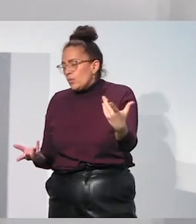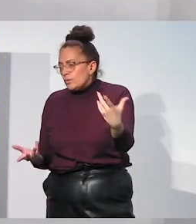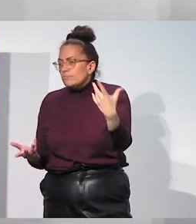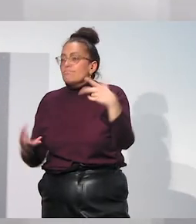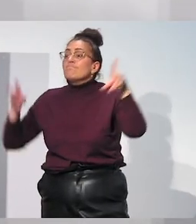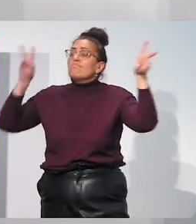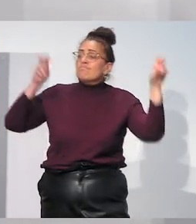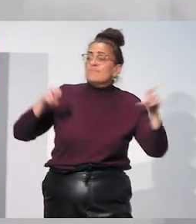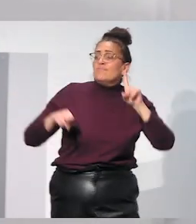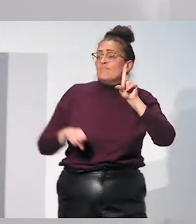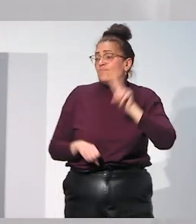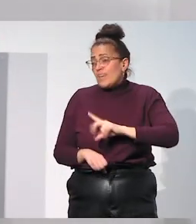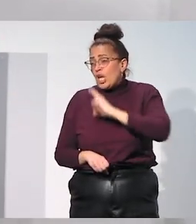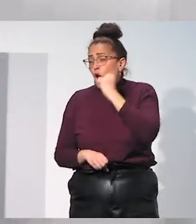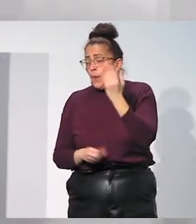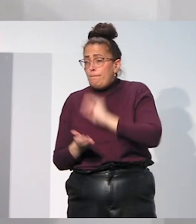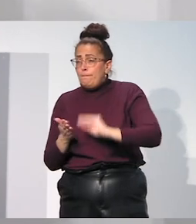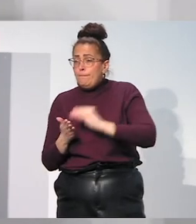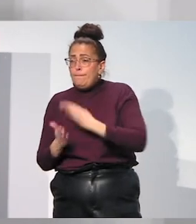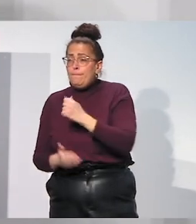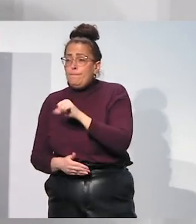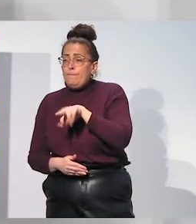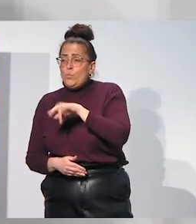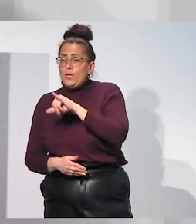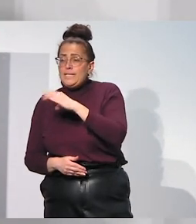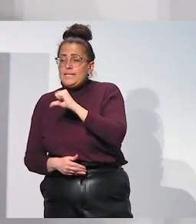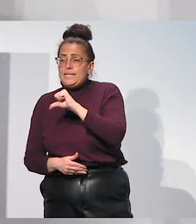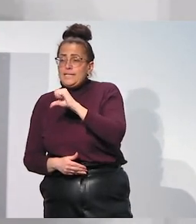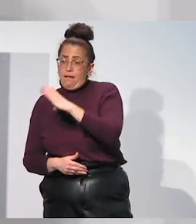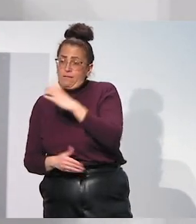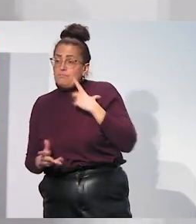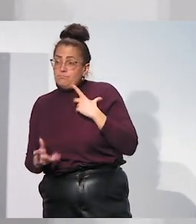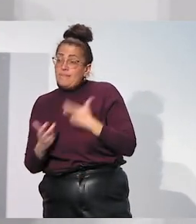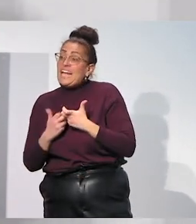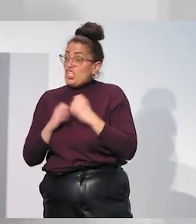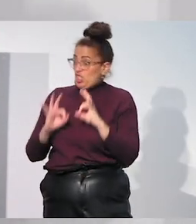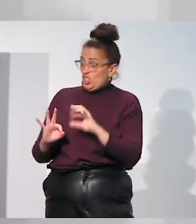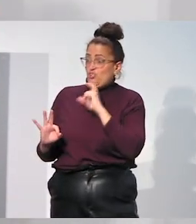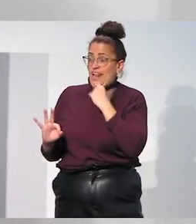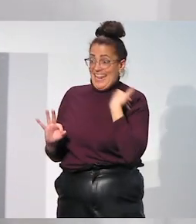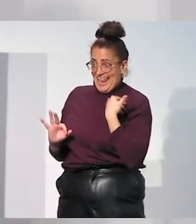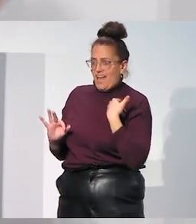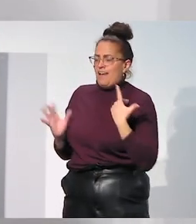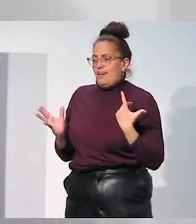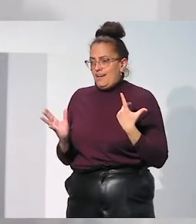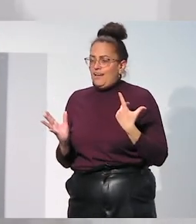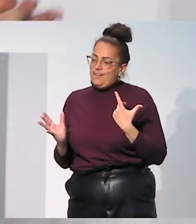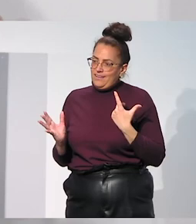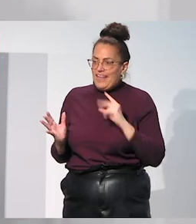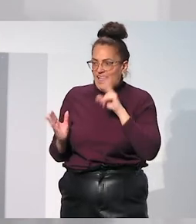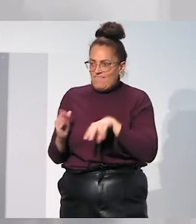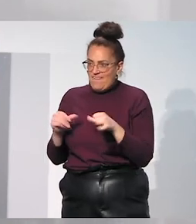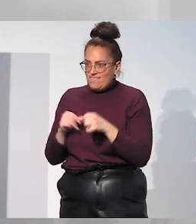j'adore François Mauriac. J'aime les romans de François Mauriac. Alors là, il y en a du jus. Hein. Alors, ça sent un peu la curaille, hein.